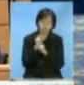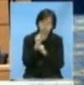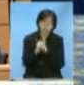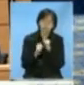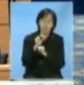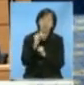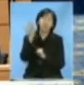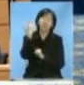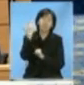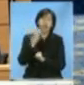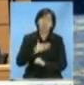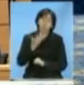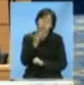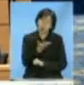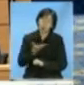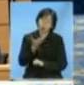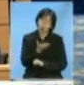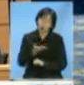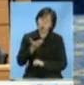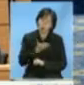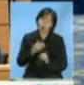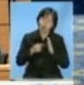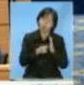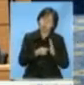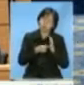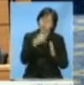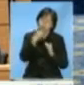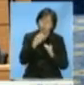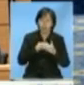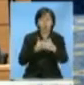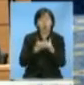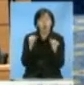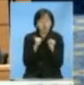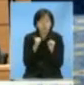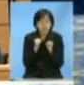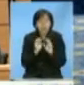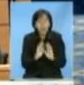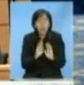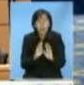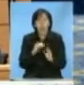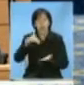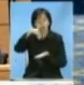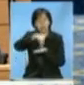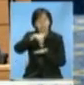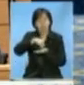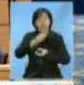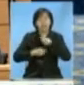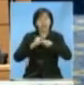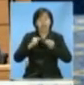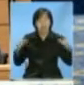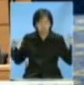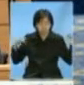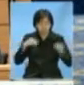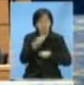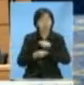าผมขอเหลือเกินแล้วขอให้มีตลาดกลางขอให้มีห้องแช่เย็นเขาไม่ให้อ่ะเห็นด้วยเห็นชอบเห็นด้วยอย่างยิ่งพู